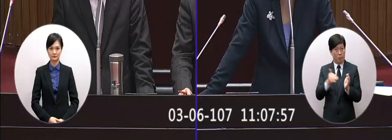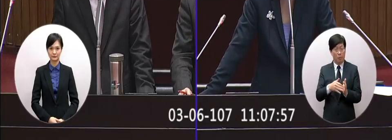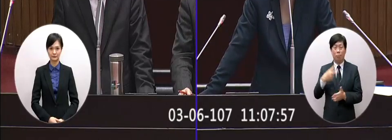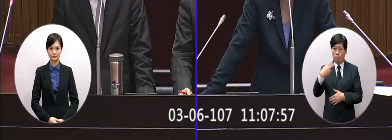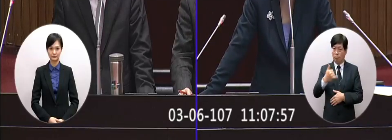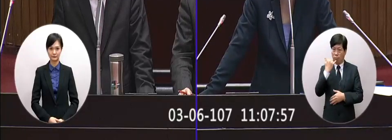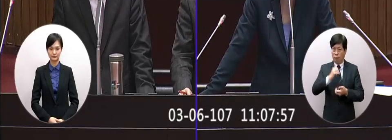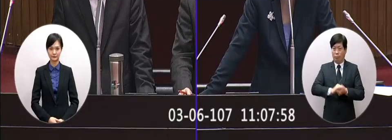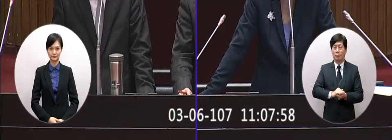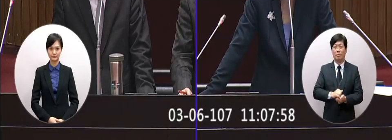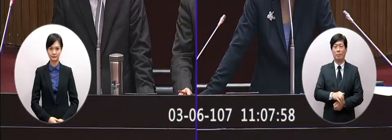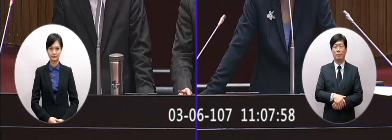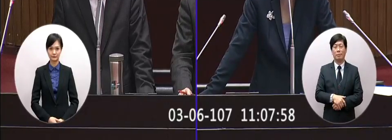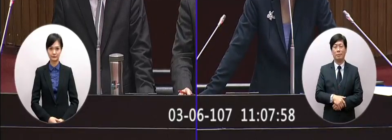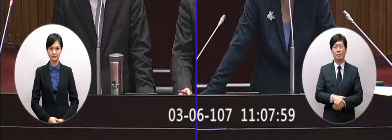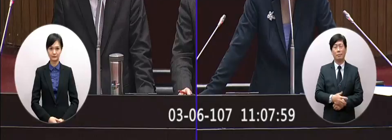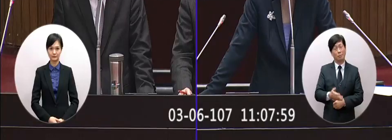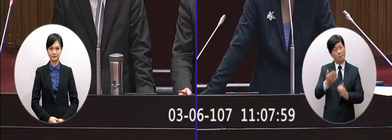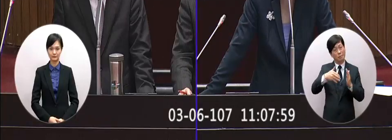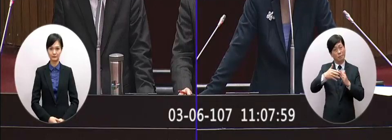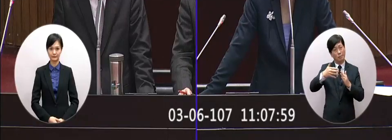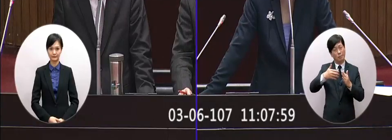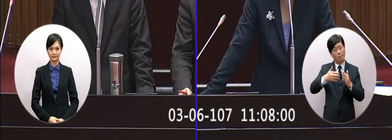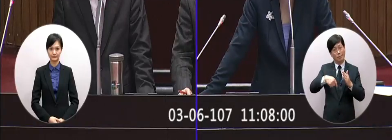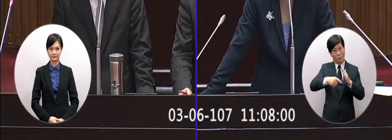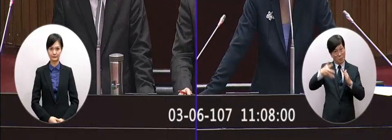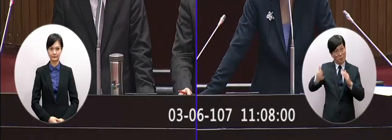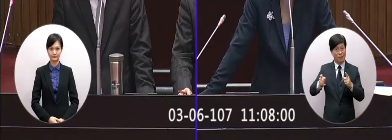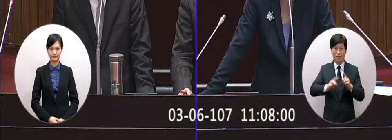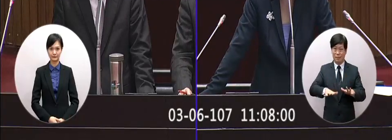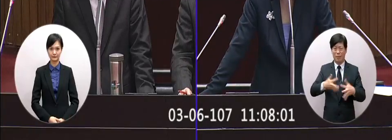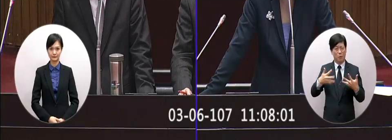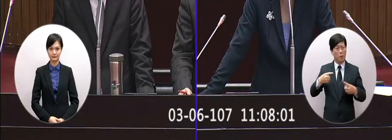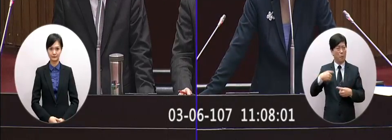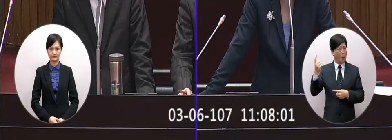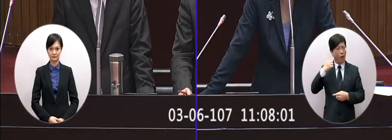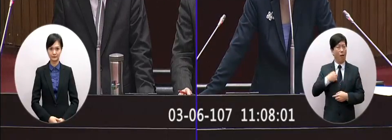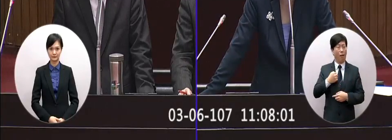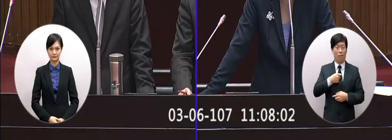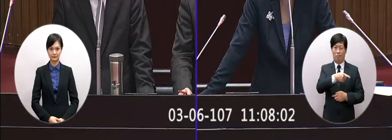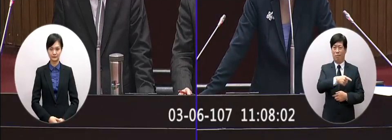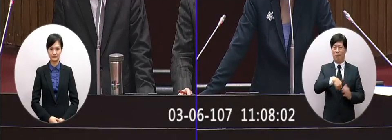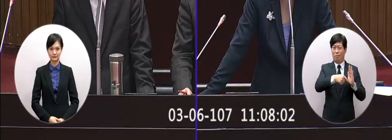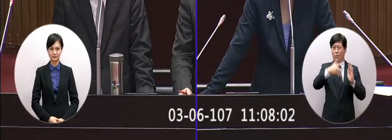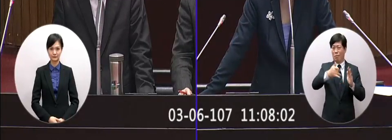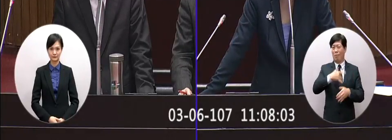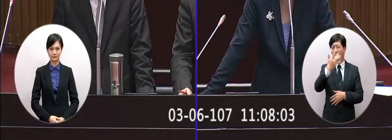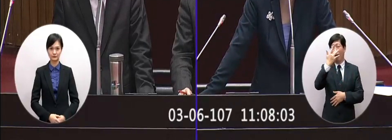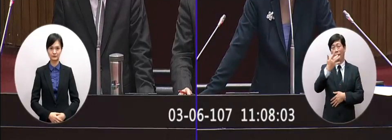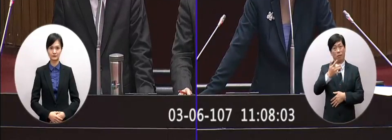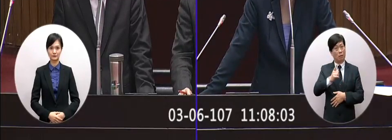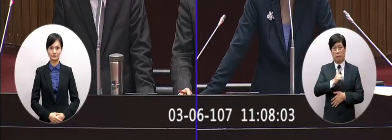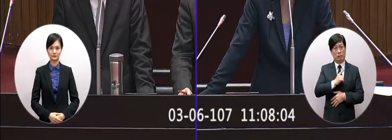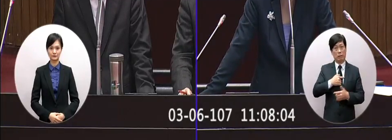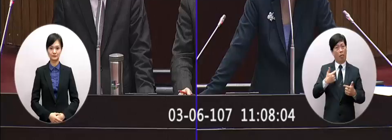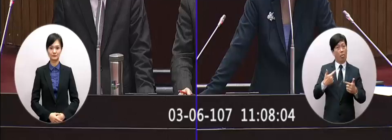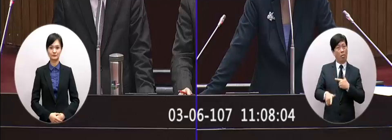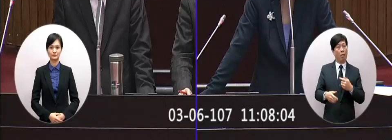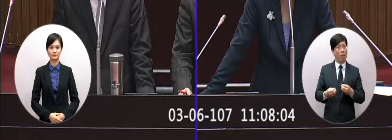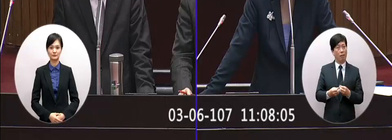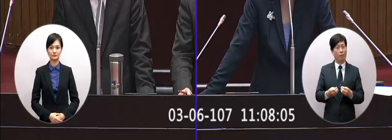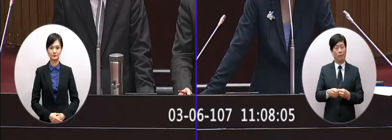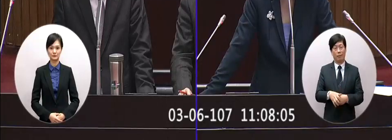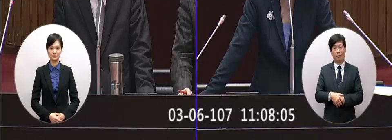才能够做决定。院长，这是教育部很多人知道的，你显然不知道，你是完全在状况之